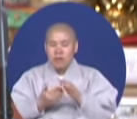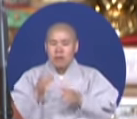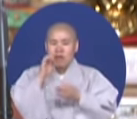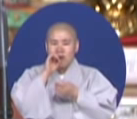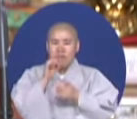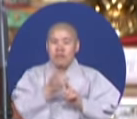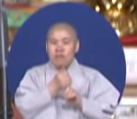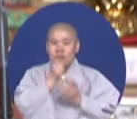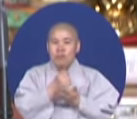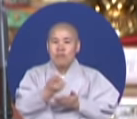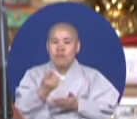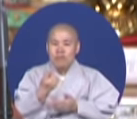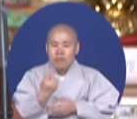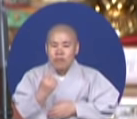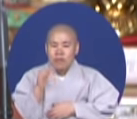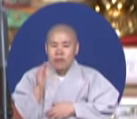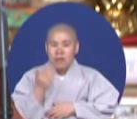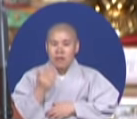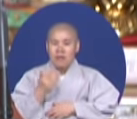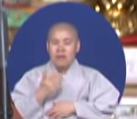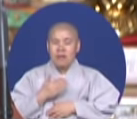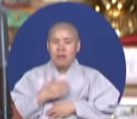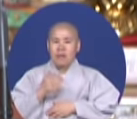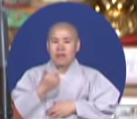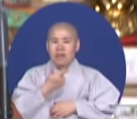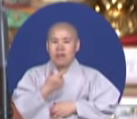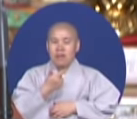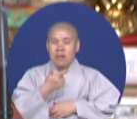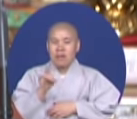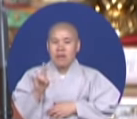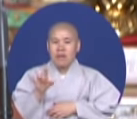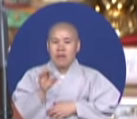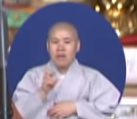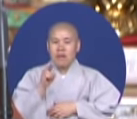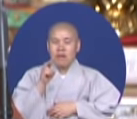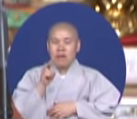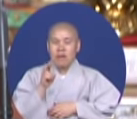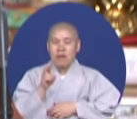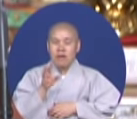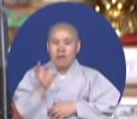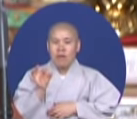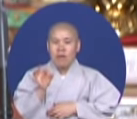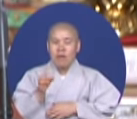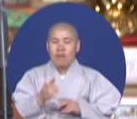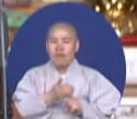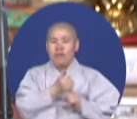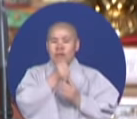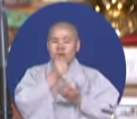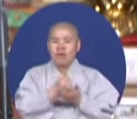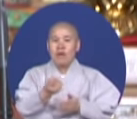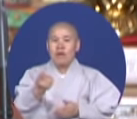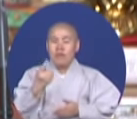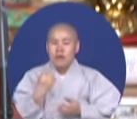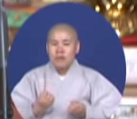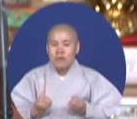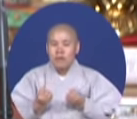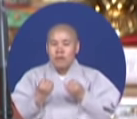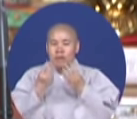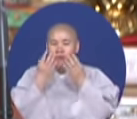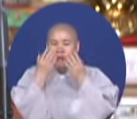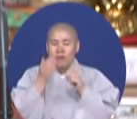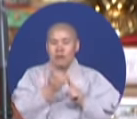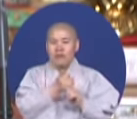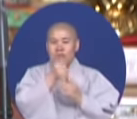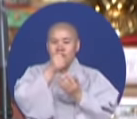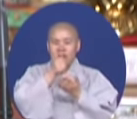오셔요. 이걸 이제 내영열애라고 하는 내영, 와서 환영해 가는 부처님이다. 올레자 환영할